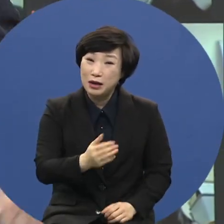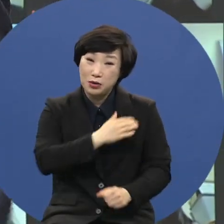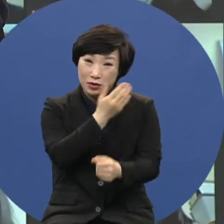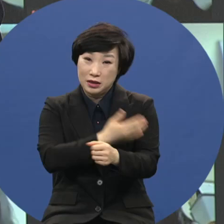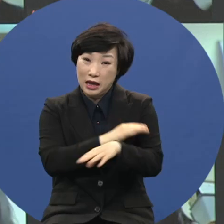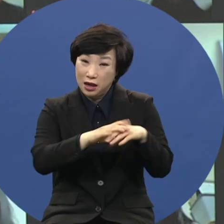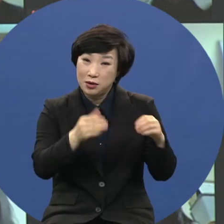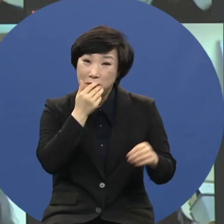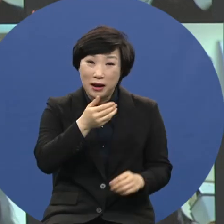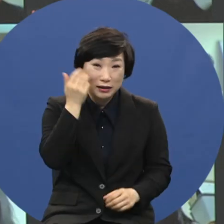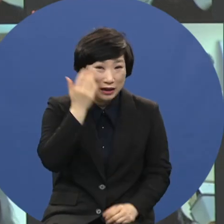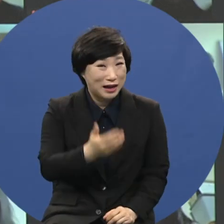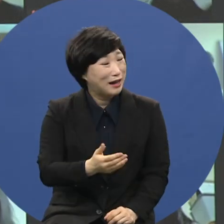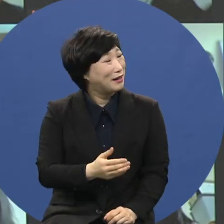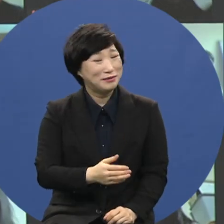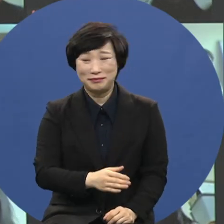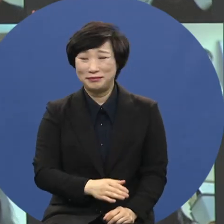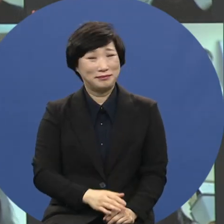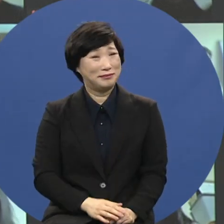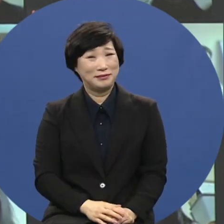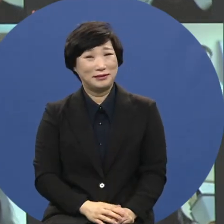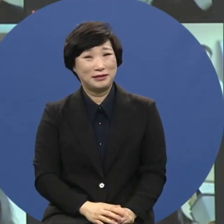권세로 해결돼? 예,